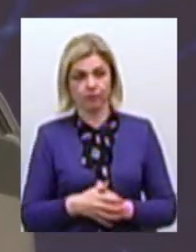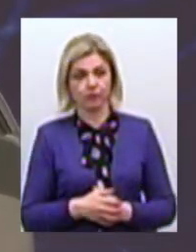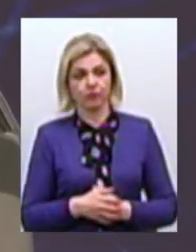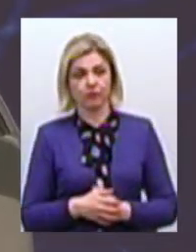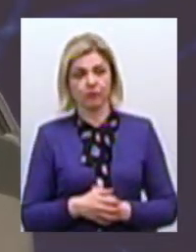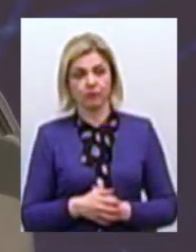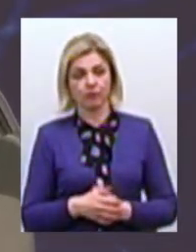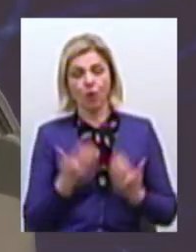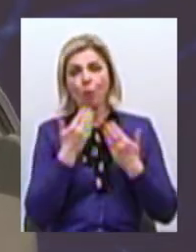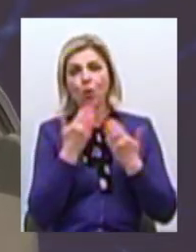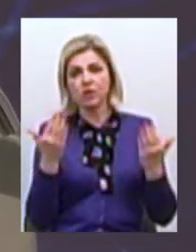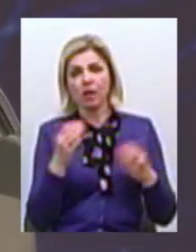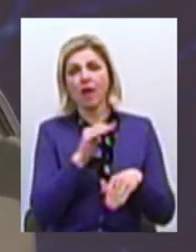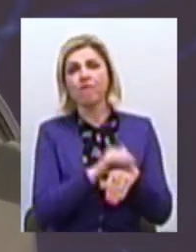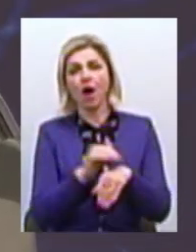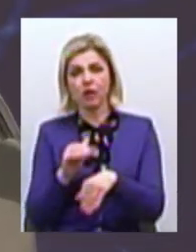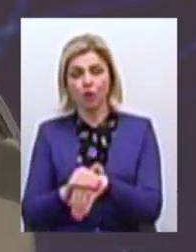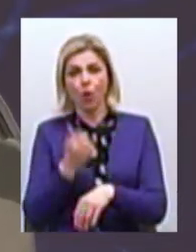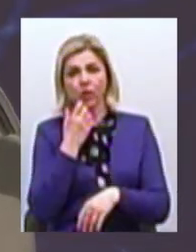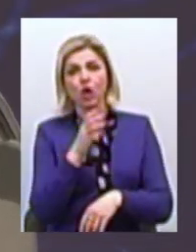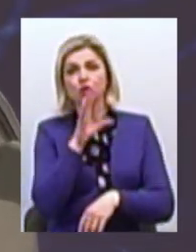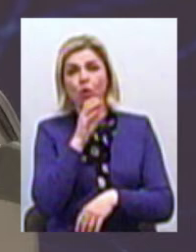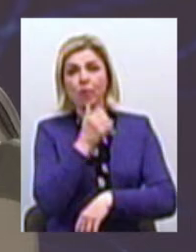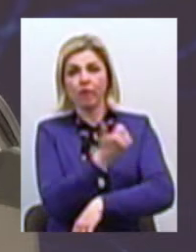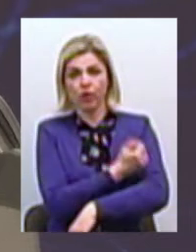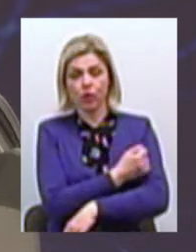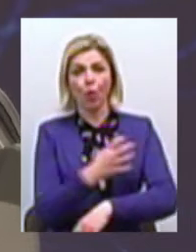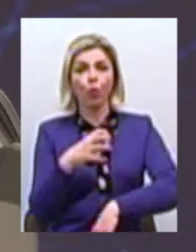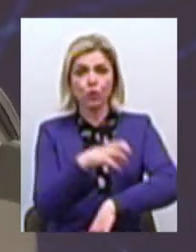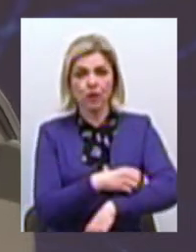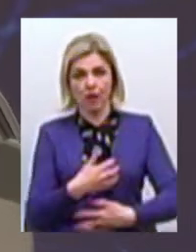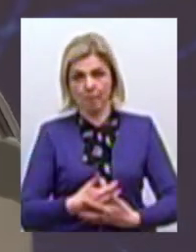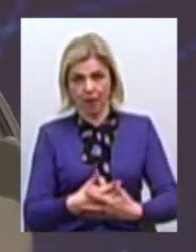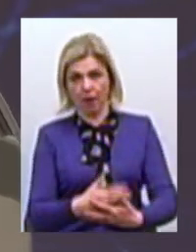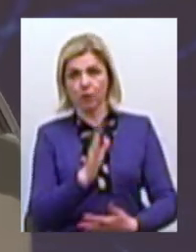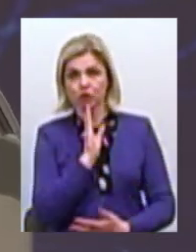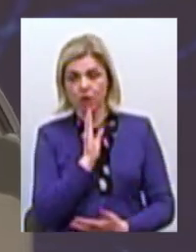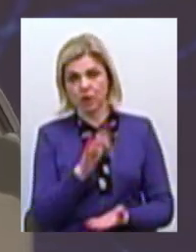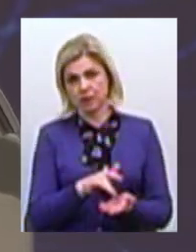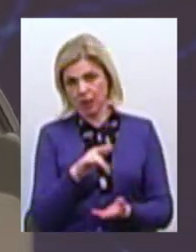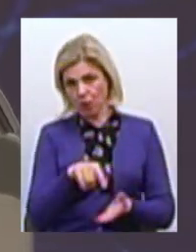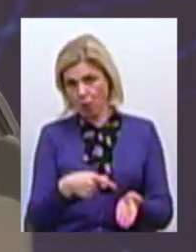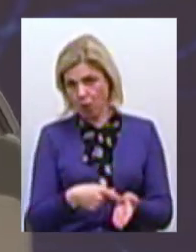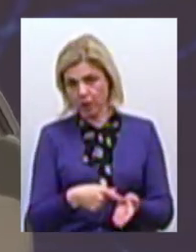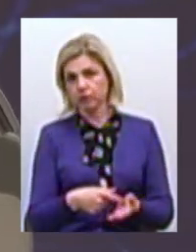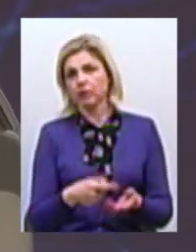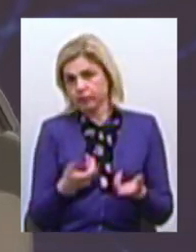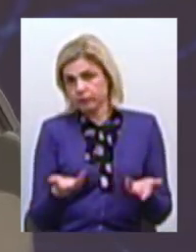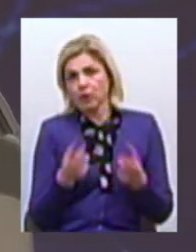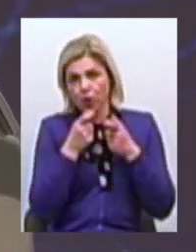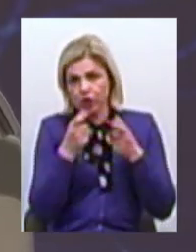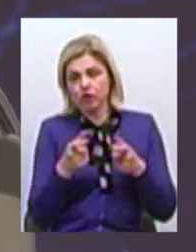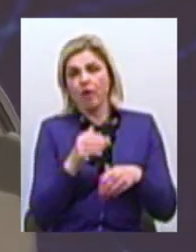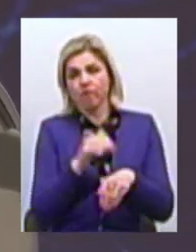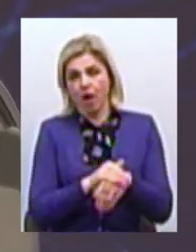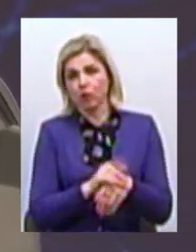Последние несколько фактов, допустим, стерилизованная собака несколько дней назад укусила беременную девушку в центре города. То есть кричащий факт, почему-то он никого не